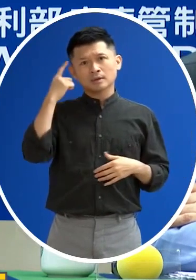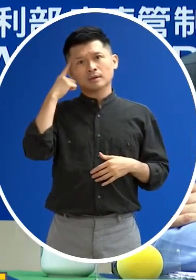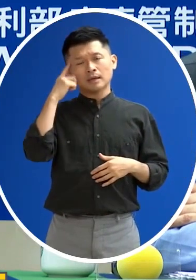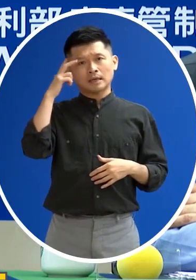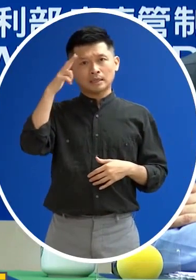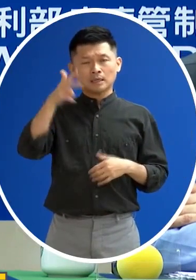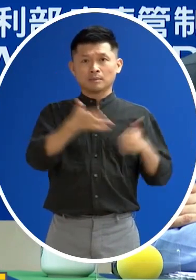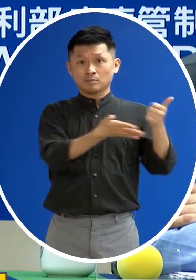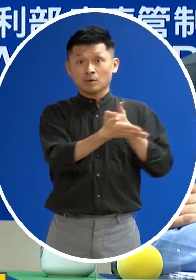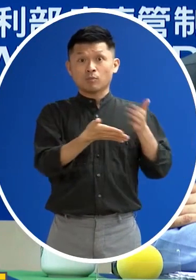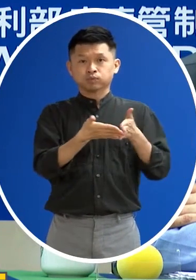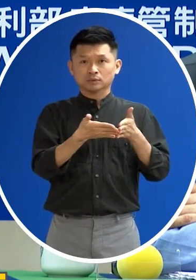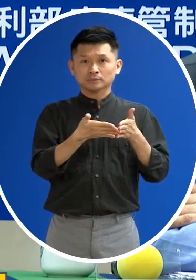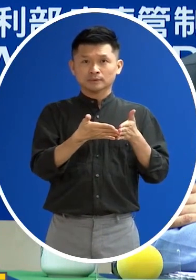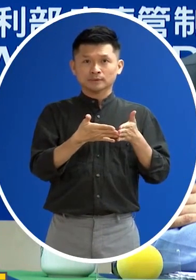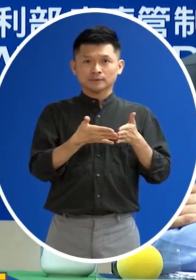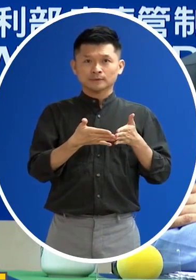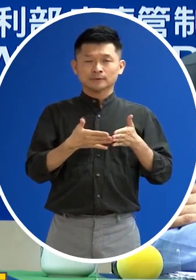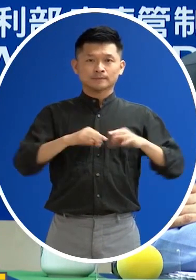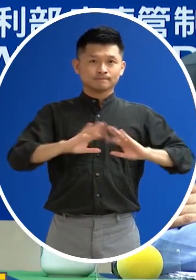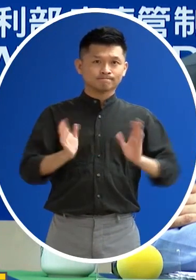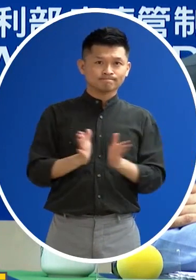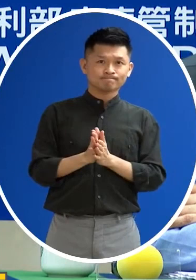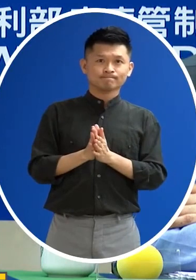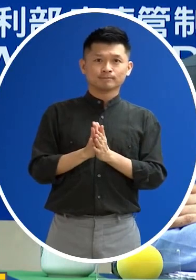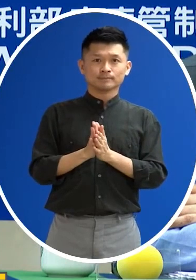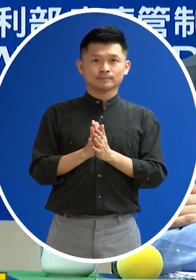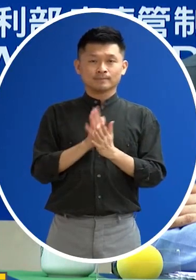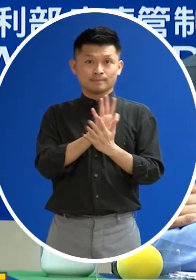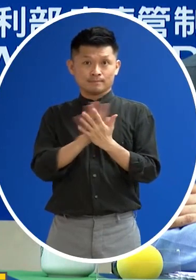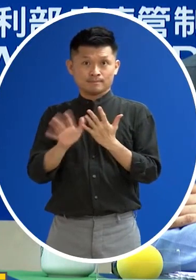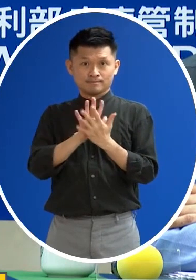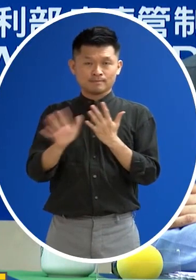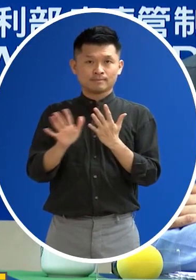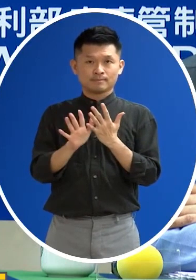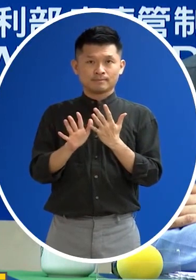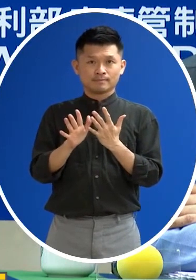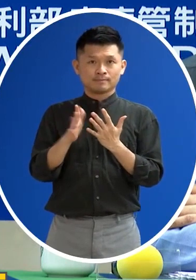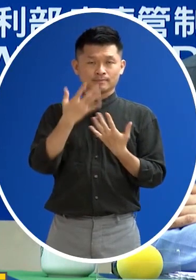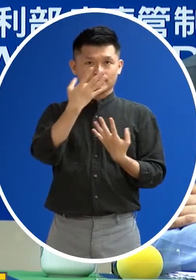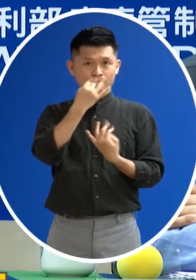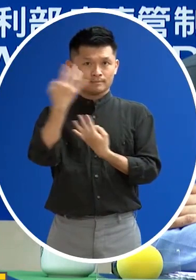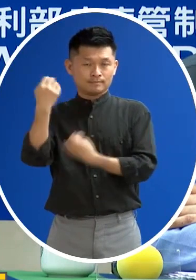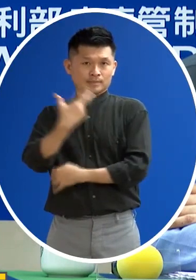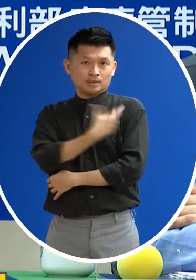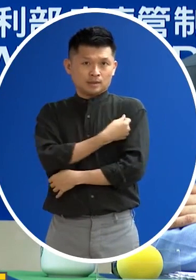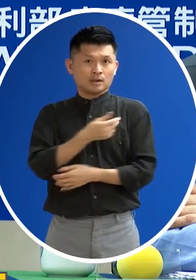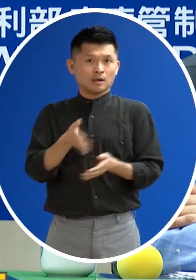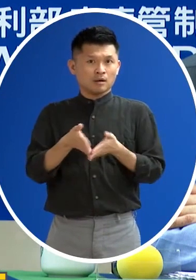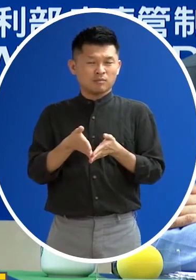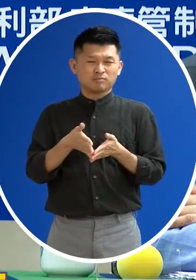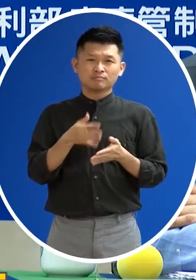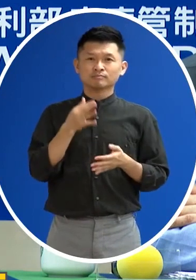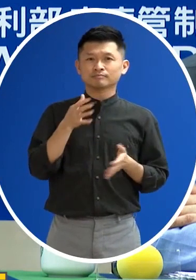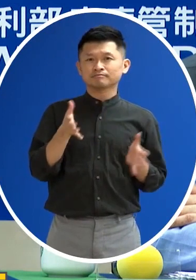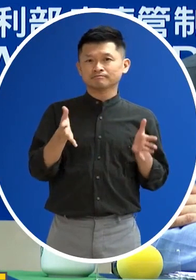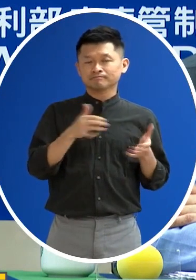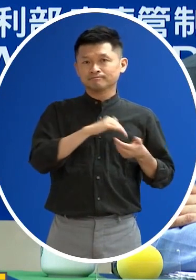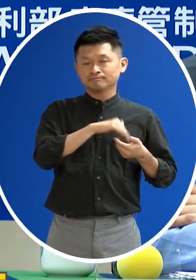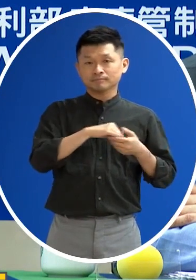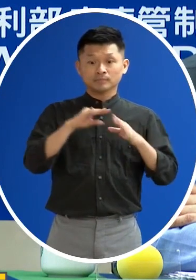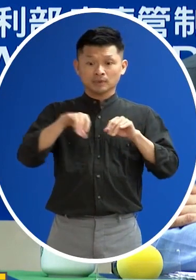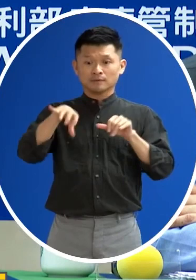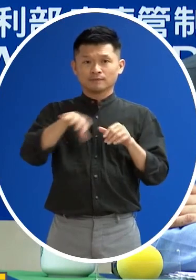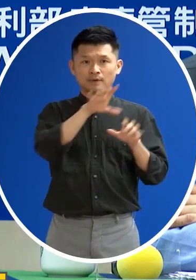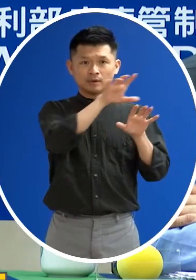礼拜要进来，我们也不敢好立刻把它排入我们可能要施打的一个情况，那地方也有这样的一个情